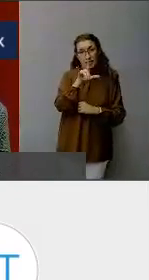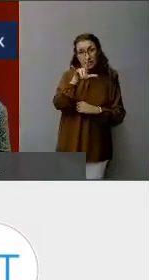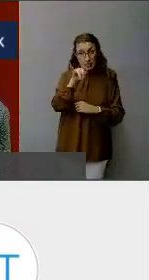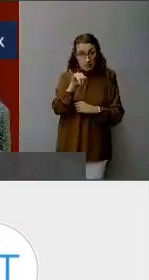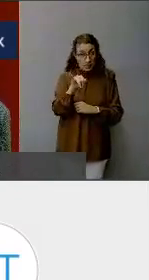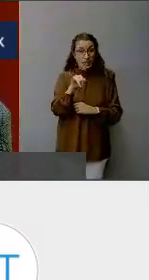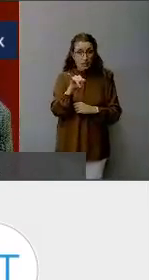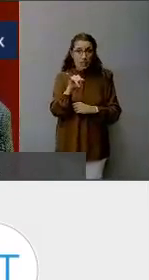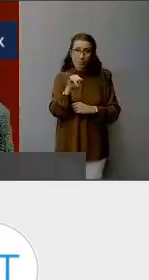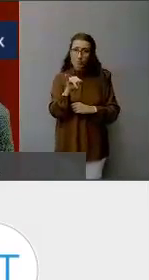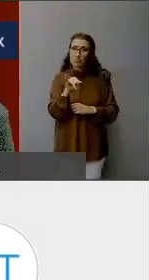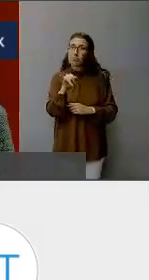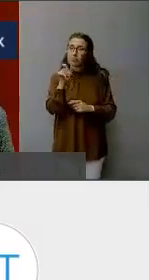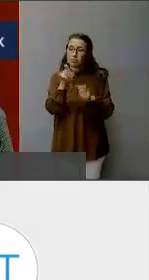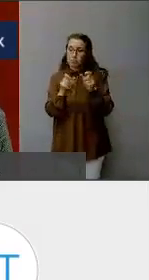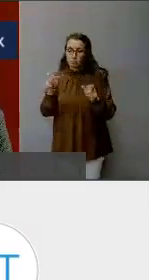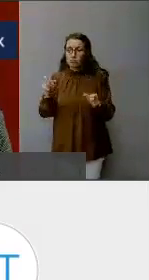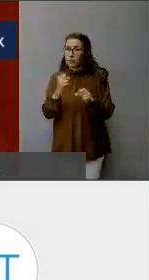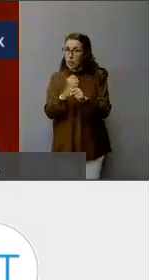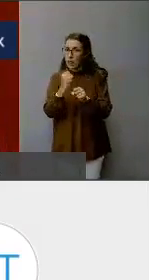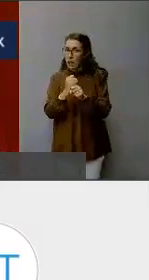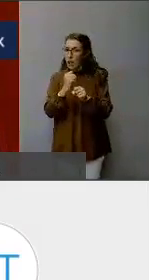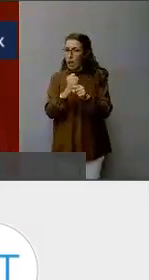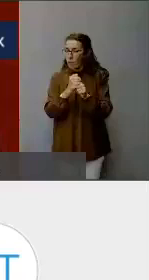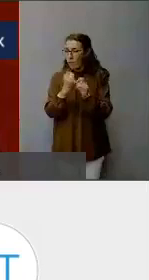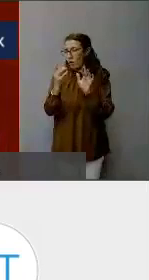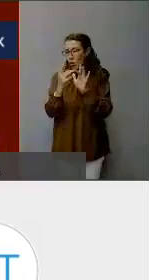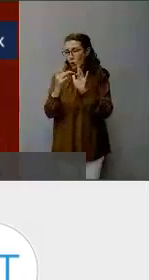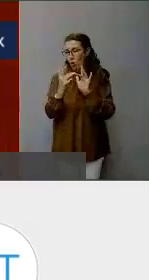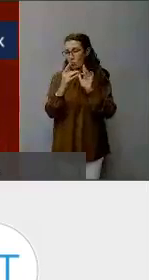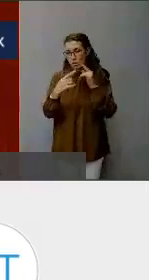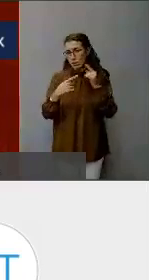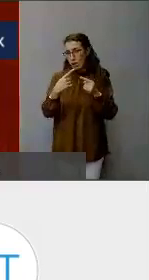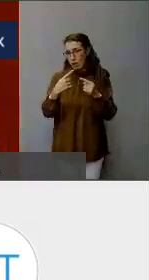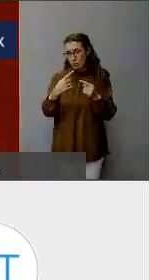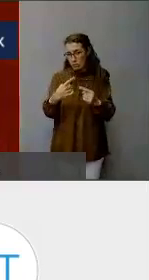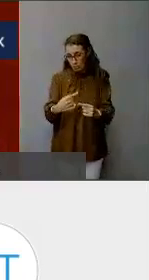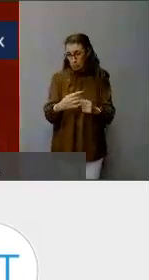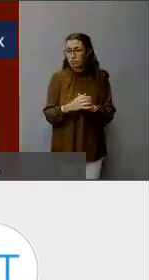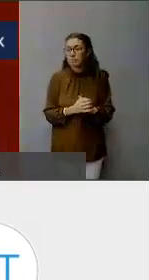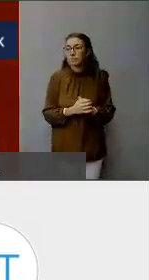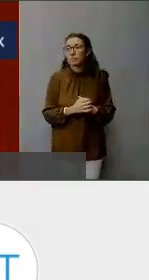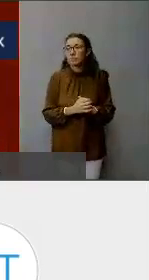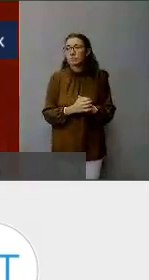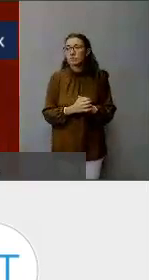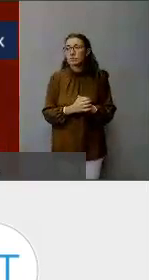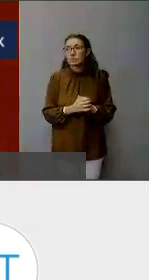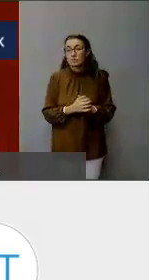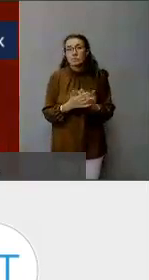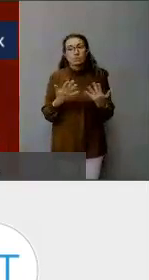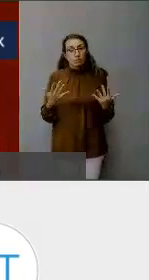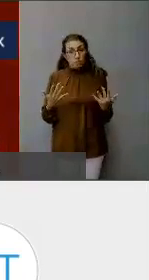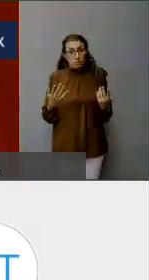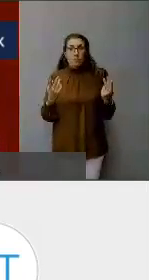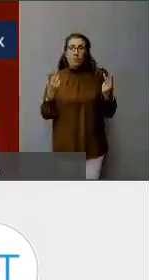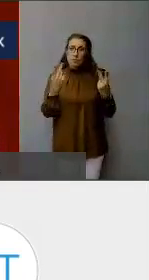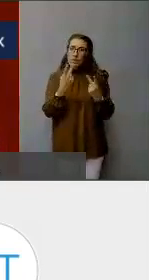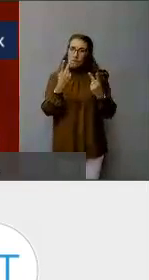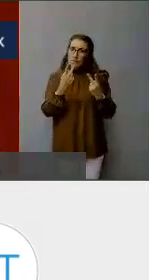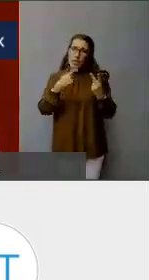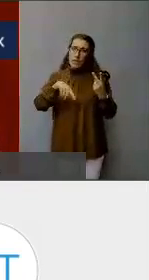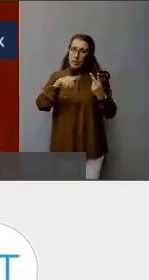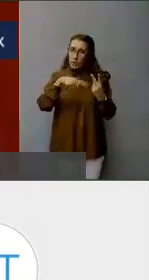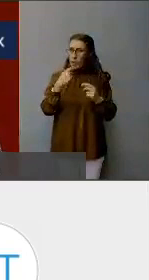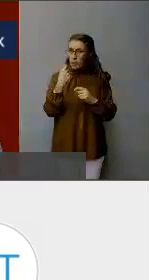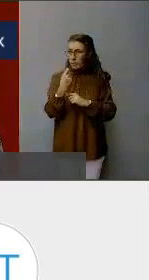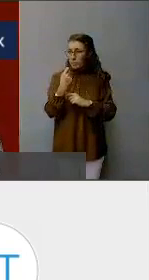tutti gli operatori con il quale abbiamo parlato che abbiamo anche deciso di indennizzare per i disagi che hanno dovuto subire ha